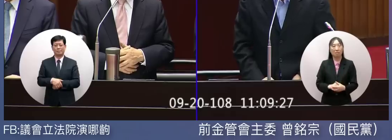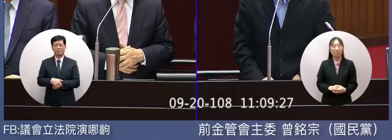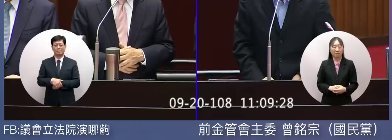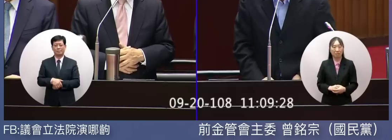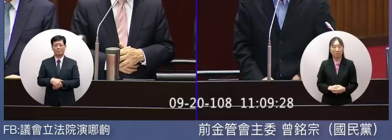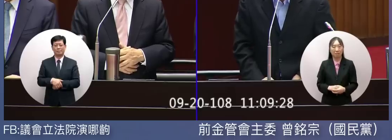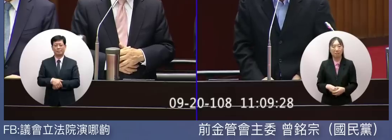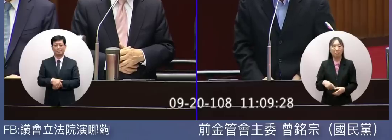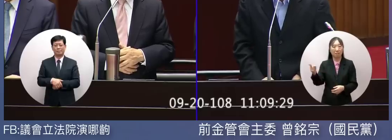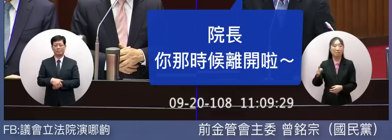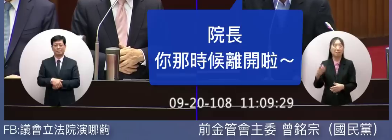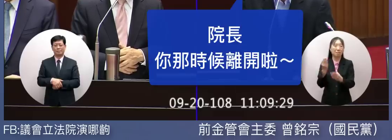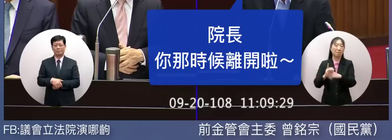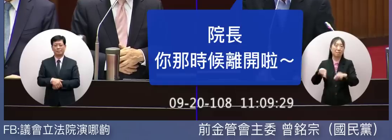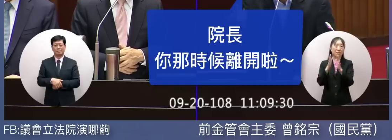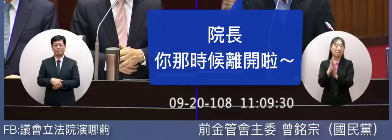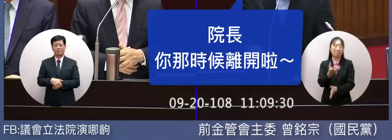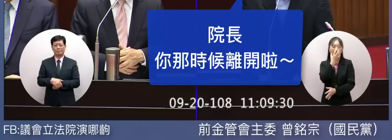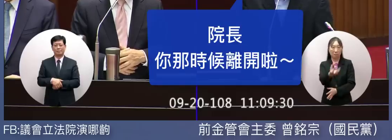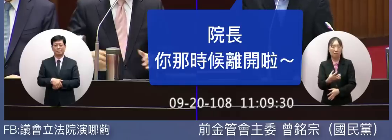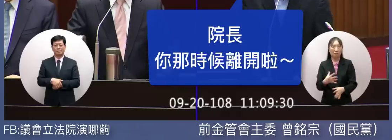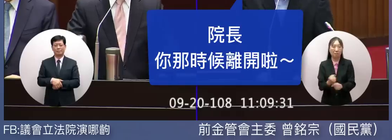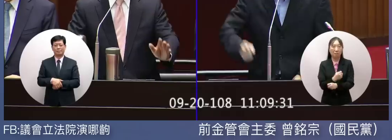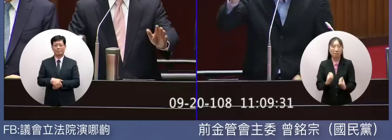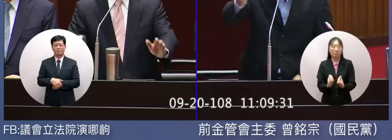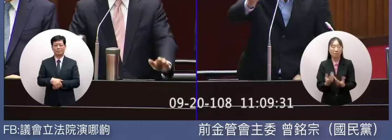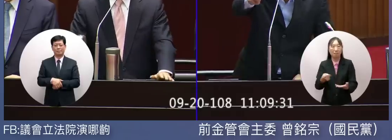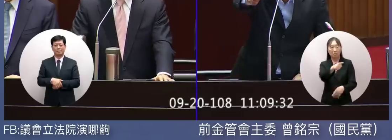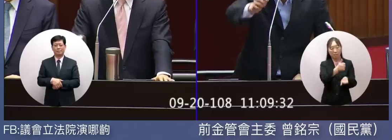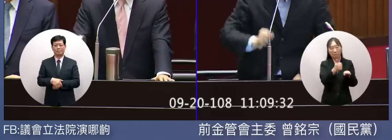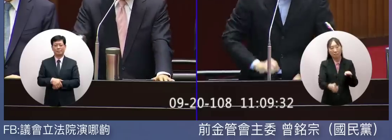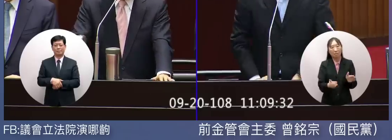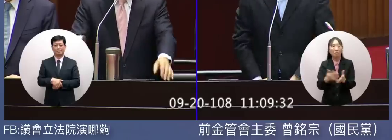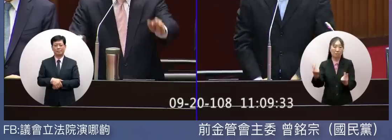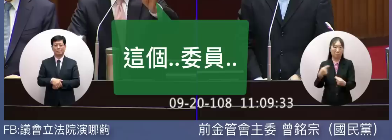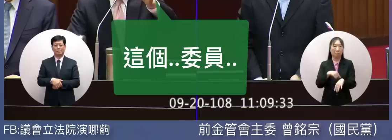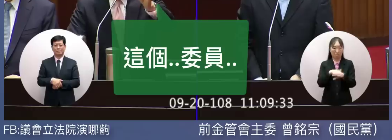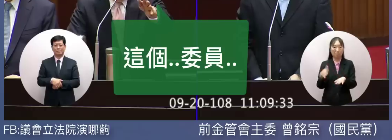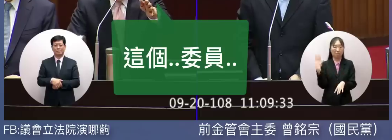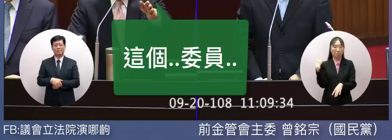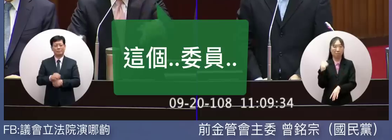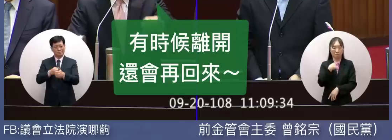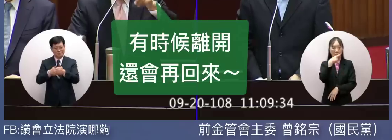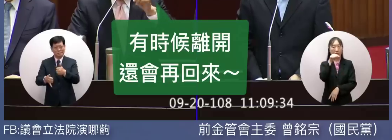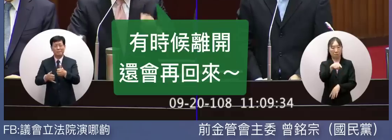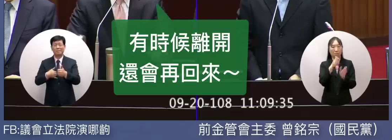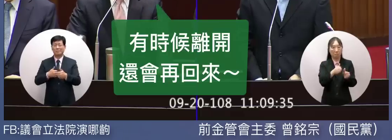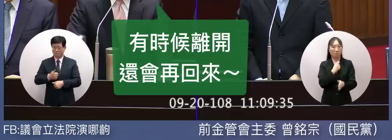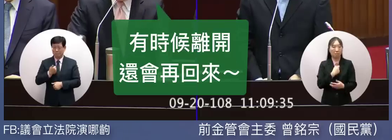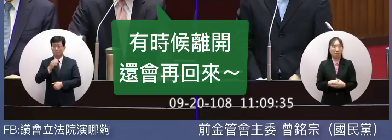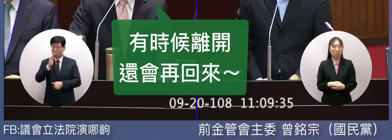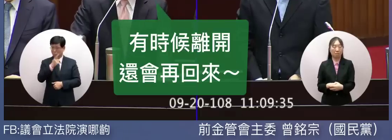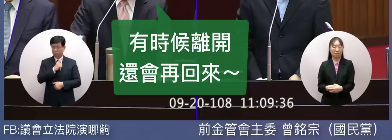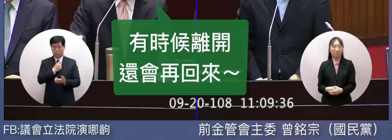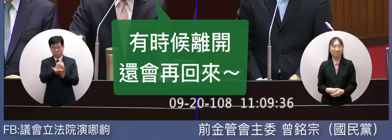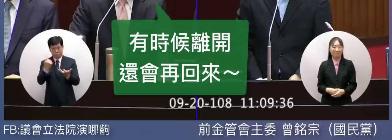造成股东的亏损。院长，你那时候离开了，还是会告你。 那个委员，有时候离开